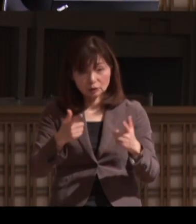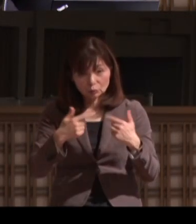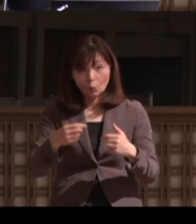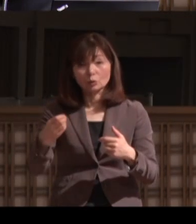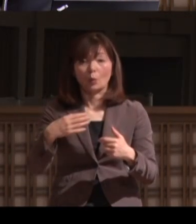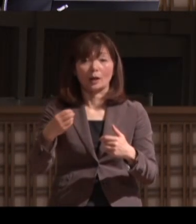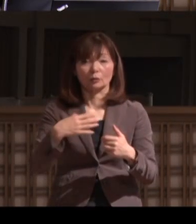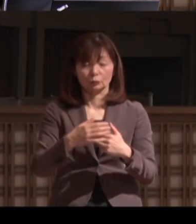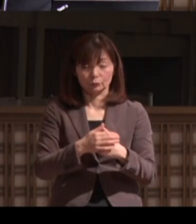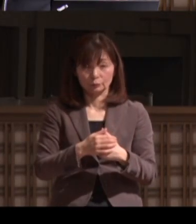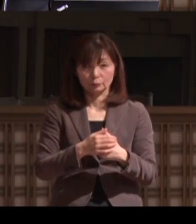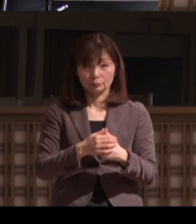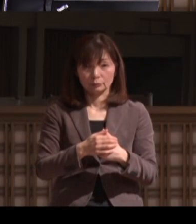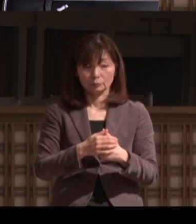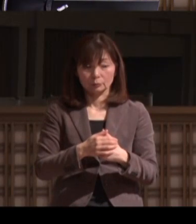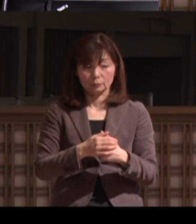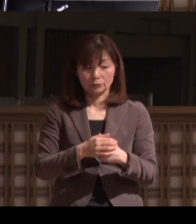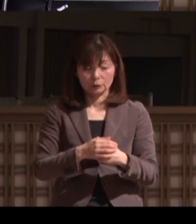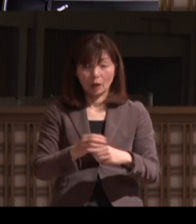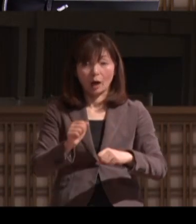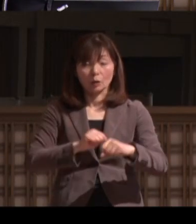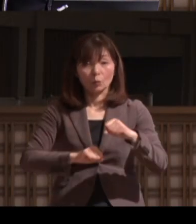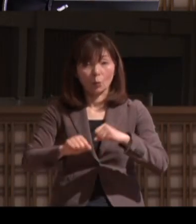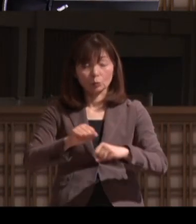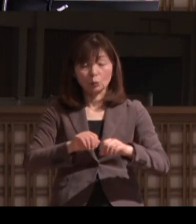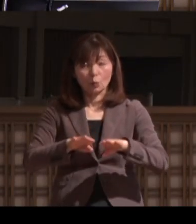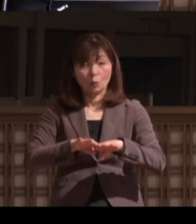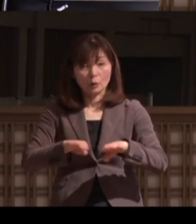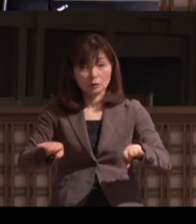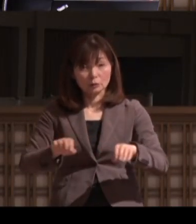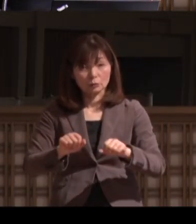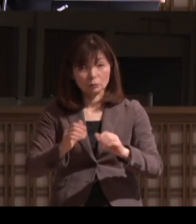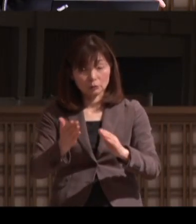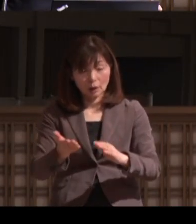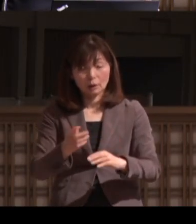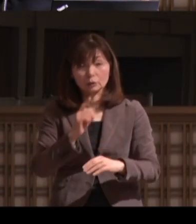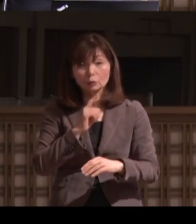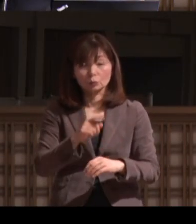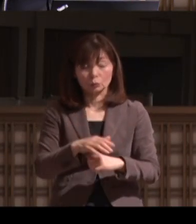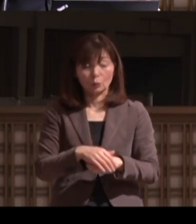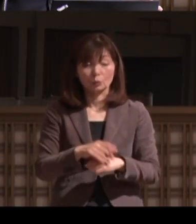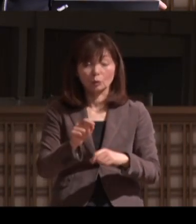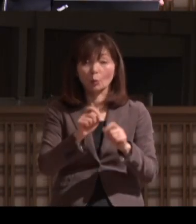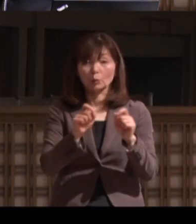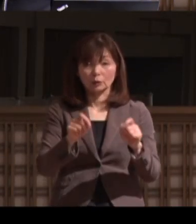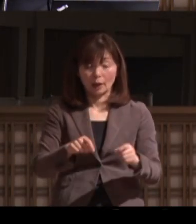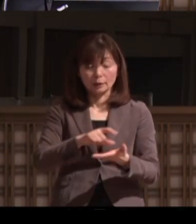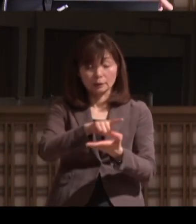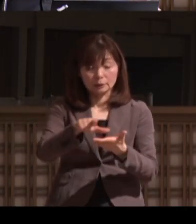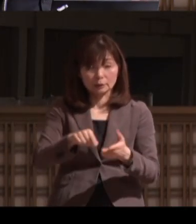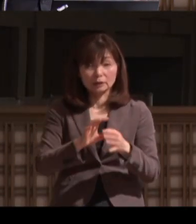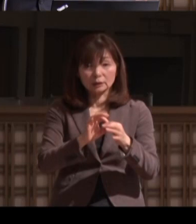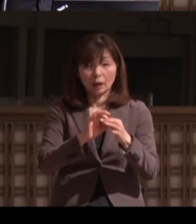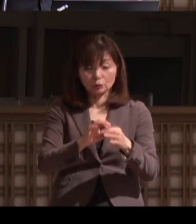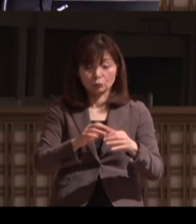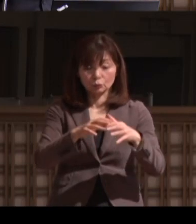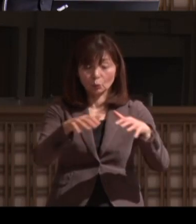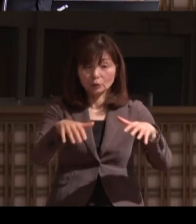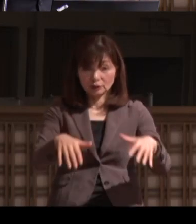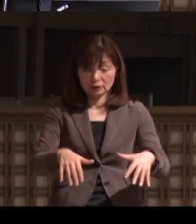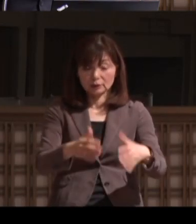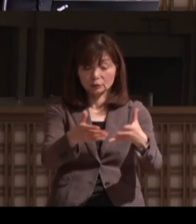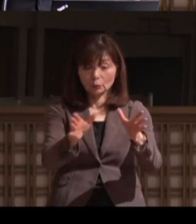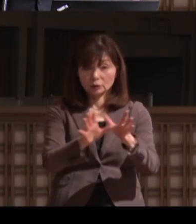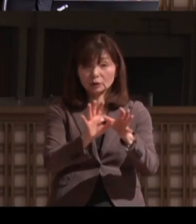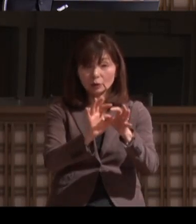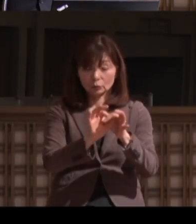行動にしましょうかって言うとこれもまた問題なんですね地域のに関する組織なので地域の理解や